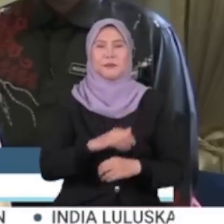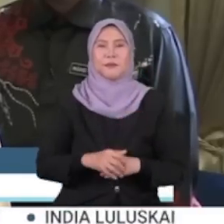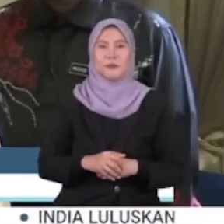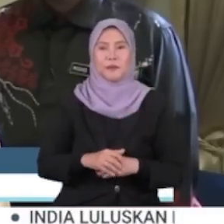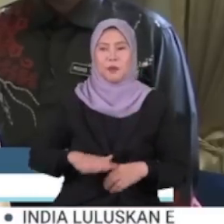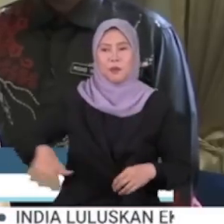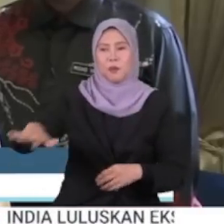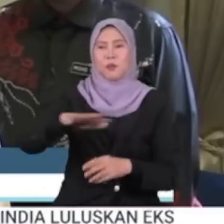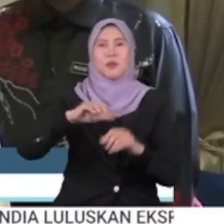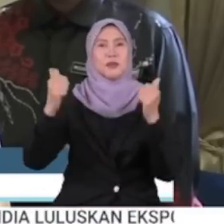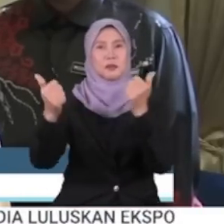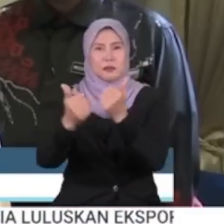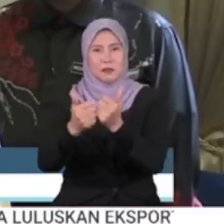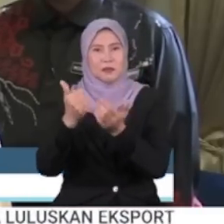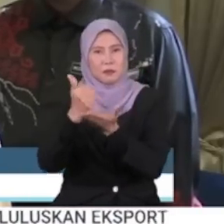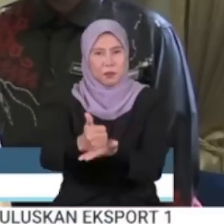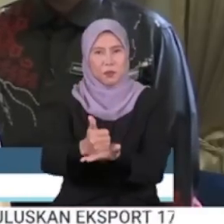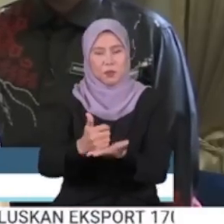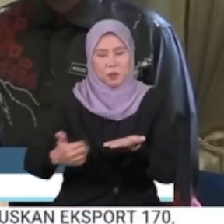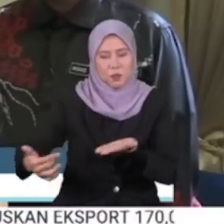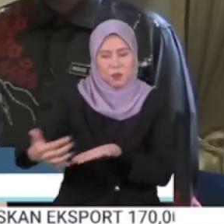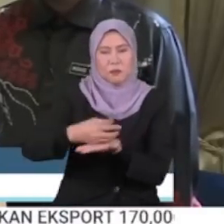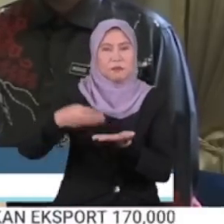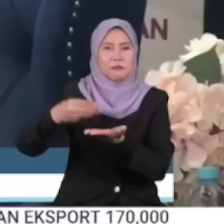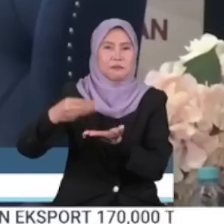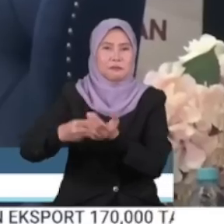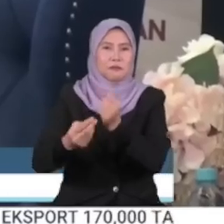semua agensi-agensi terbabit untuk mengutip dana.